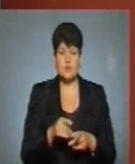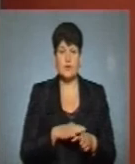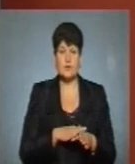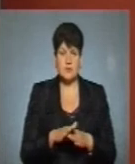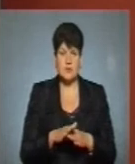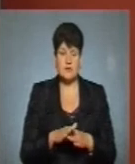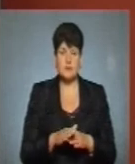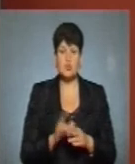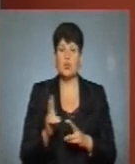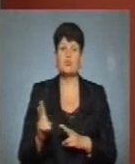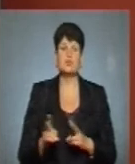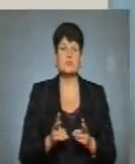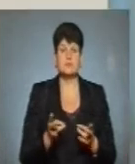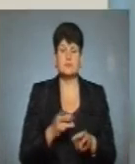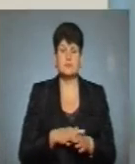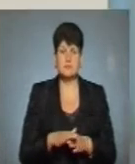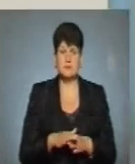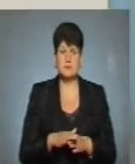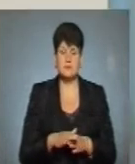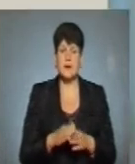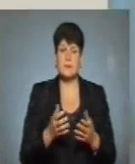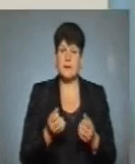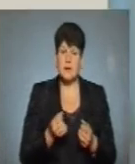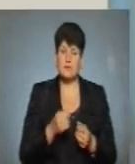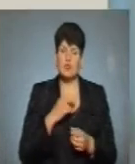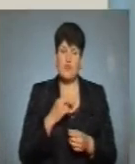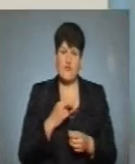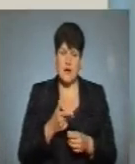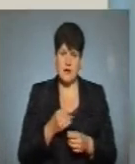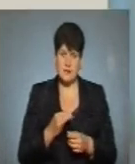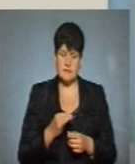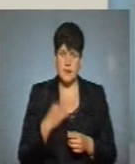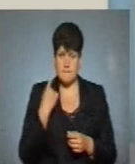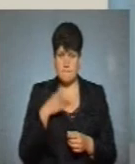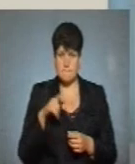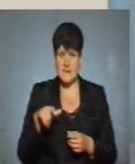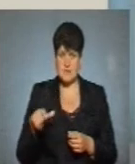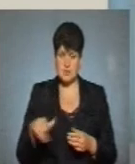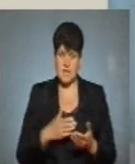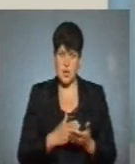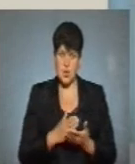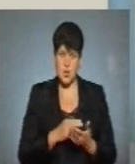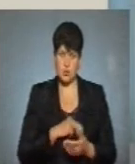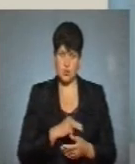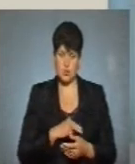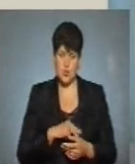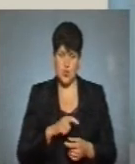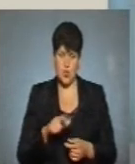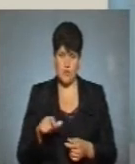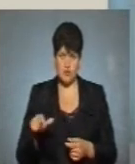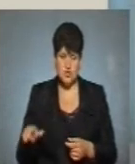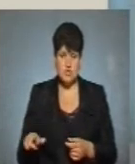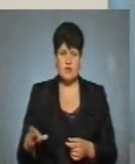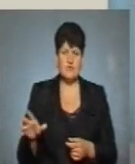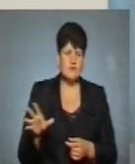так, то для кого? Беремо до уваги персонал обслуговуючи, скажімо так, вихователів, помічників, тих,